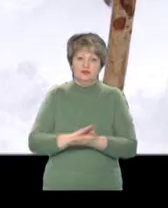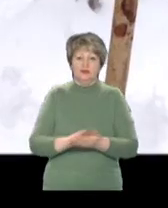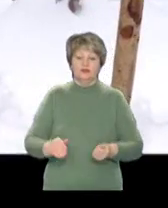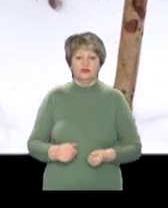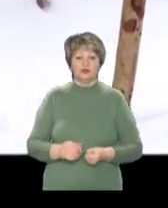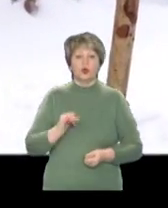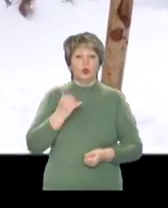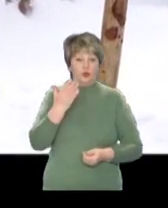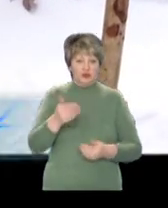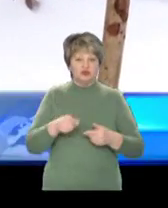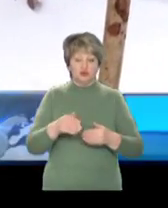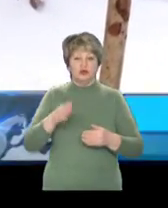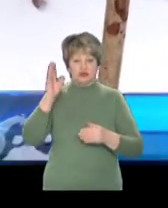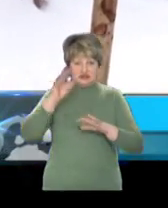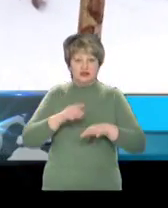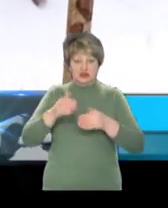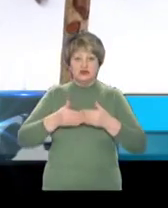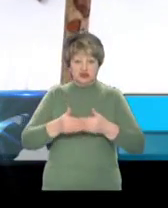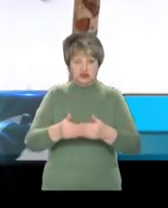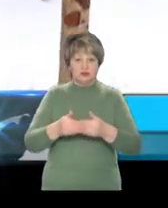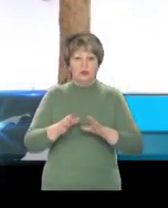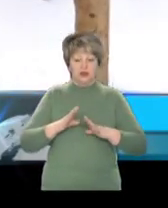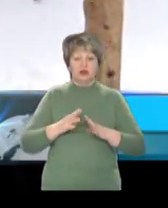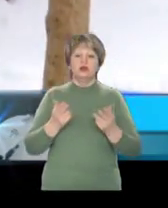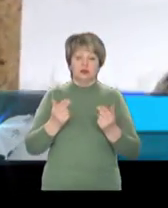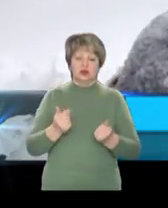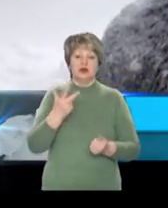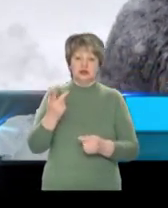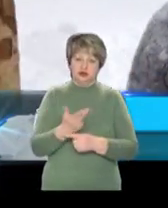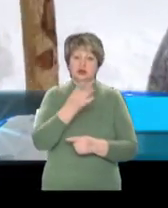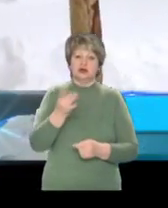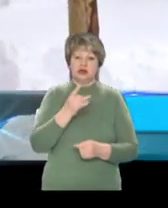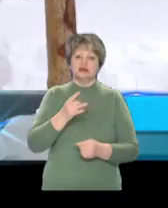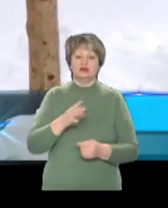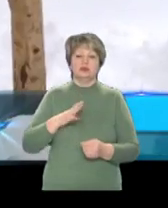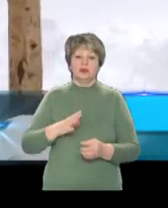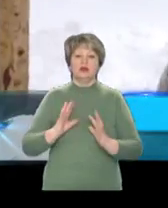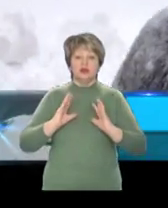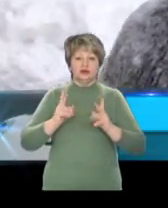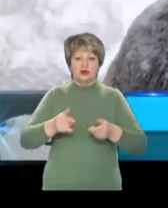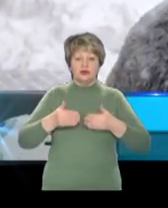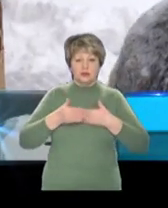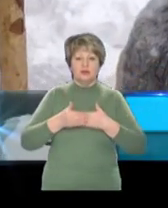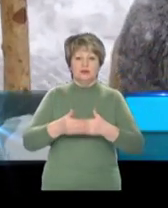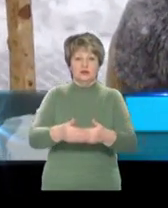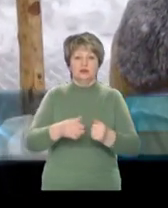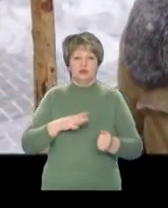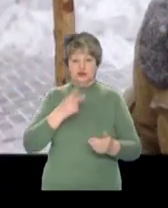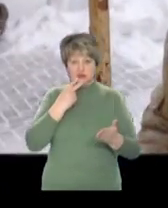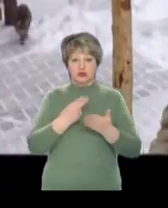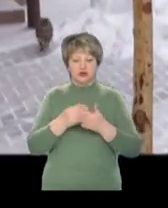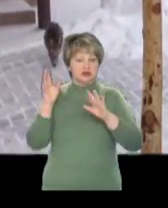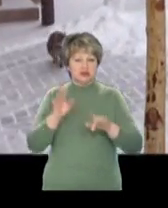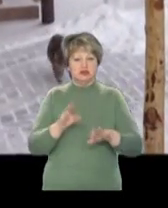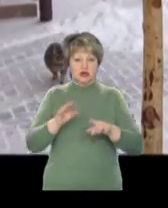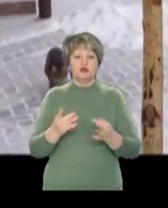у вас тут в Леськах? Чистили сьогодні. Три рази трактор проїхав. Ви ж бачите, всякі кучугури